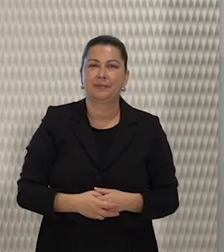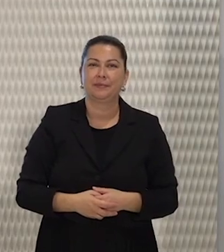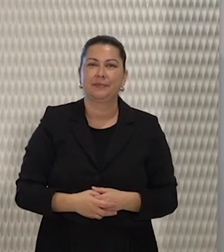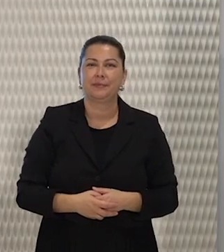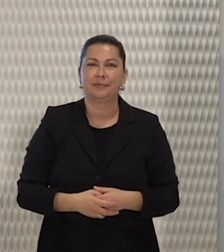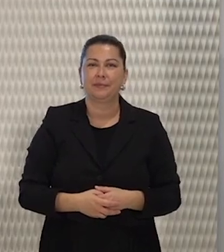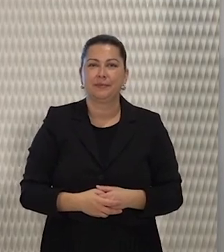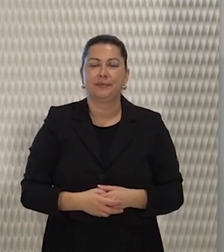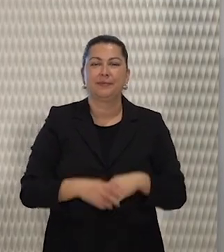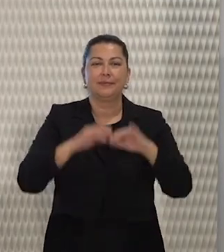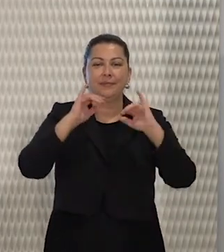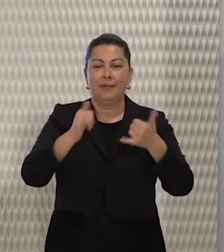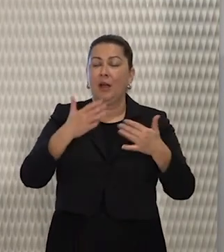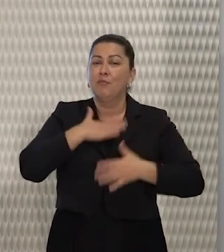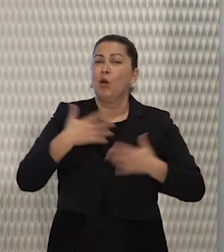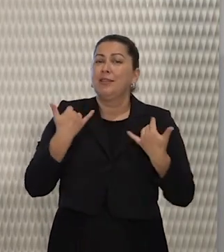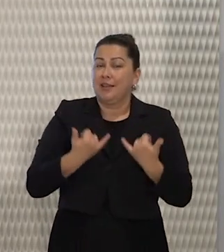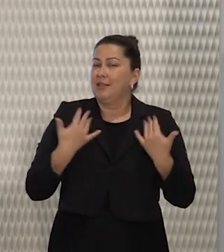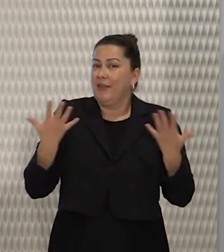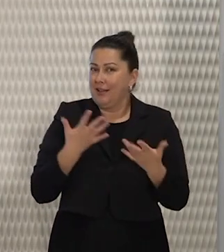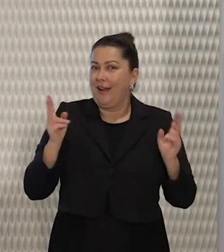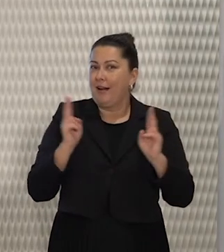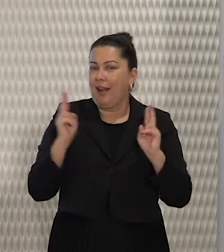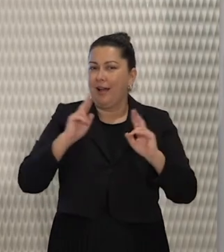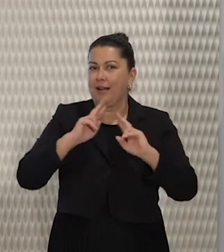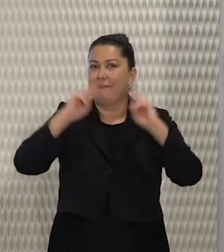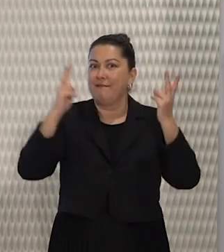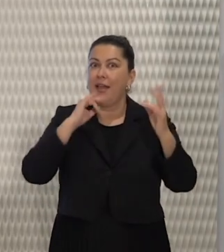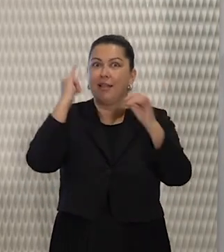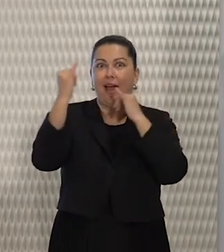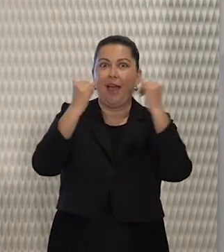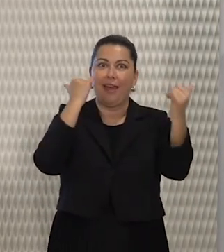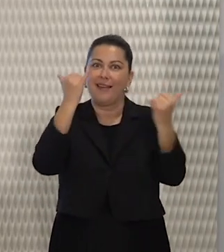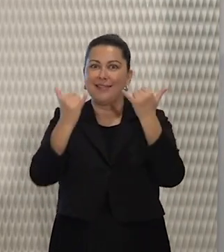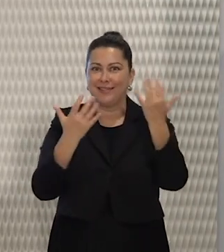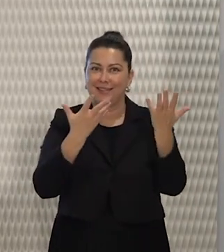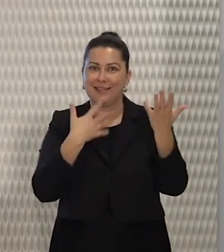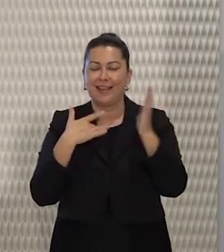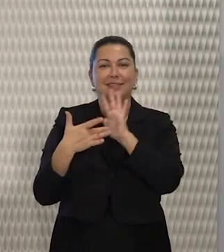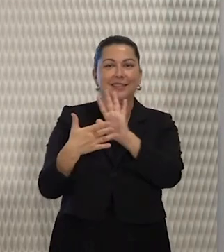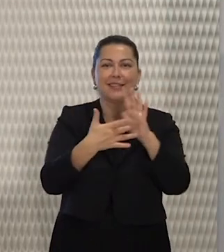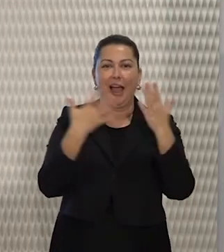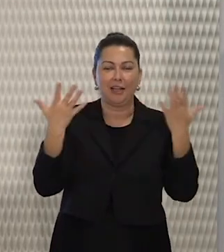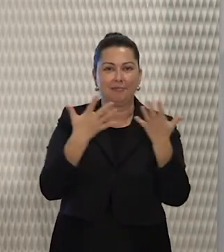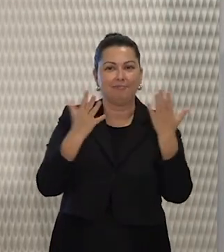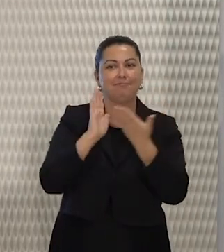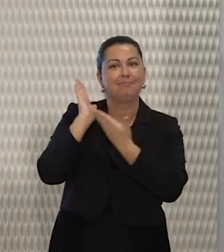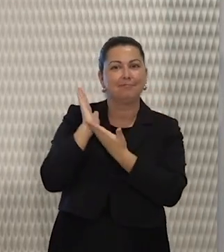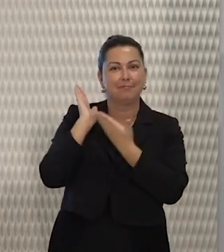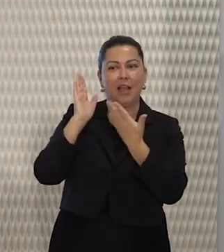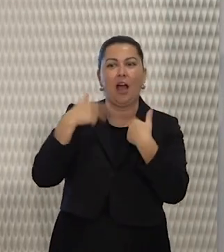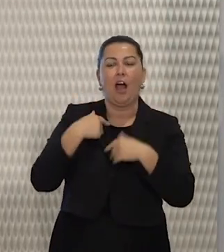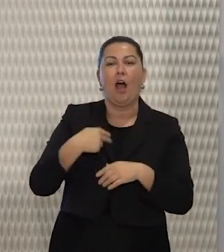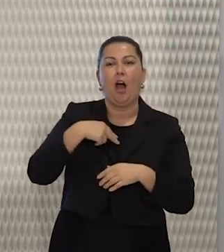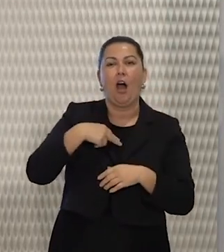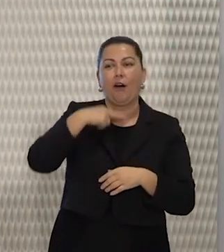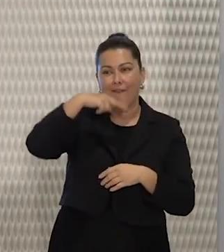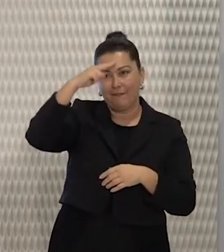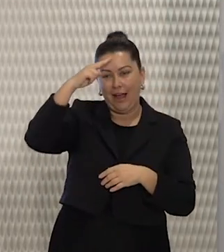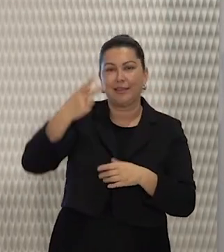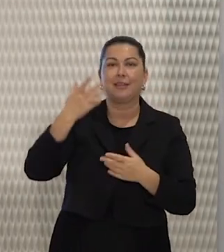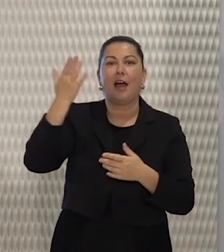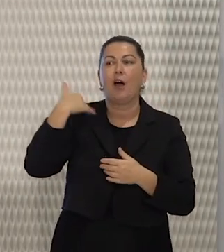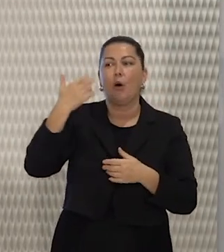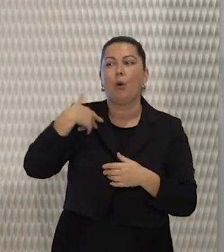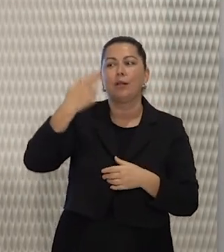Ich mache eine kleine Weltreise mit Ihnen, beginne mit einem Bild, wo Ihr Vater mit dabei war, der Herr Siegel, als